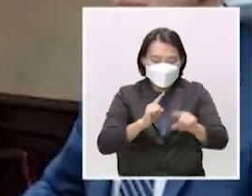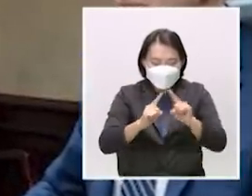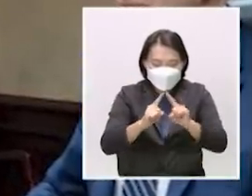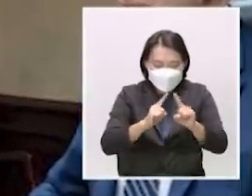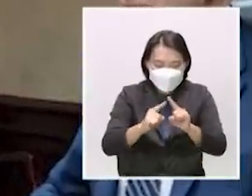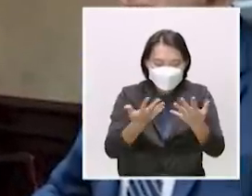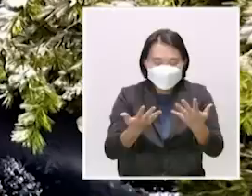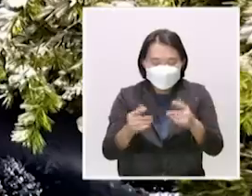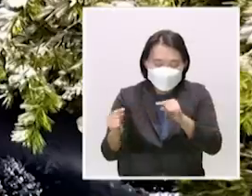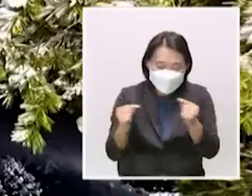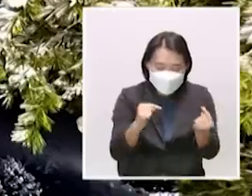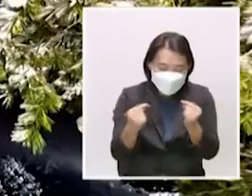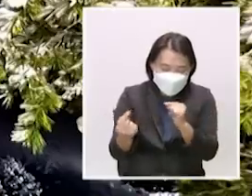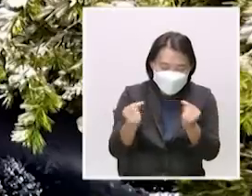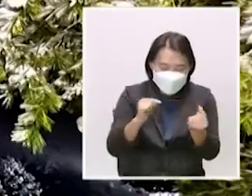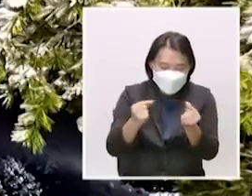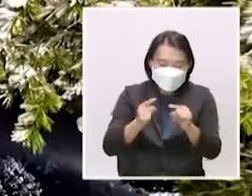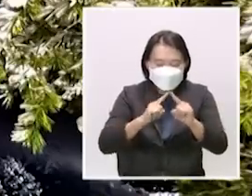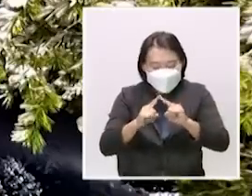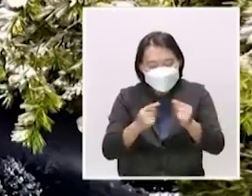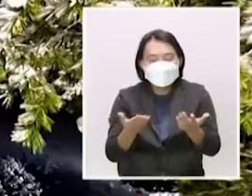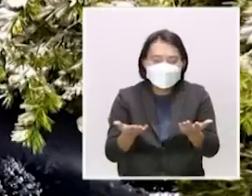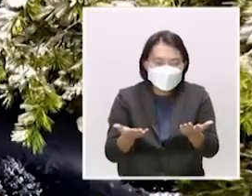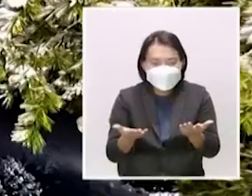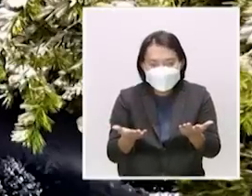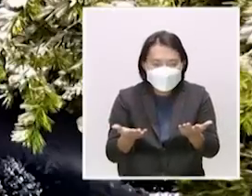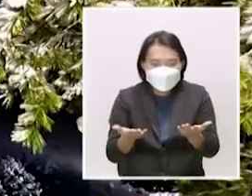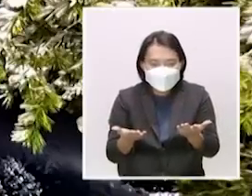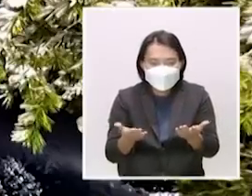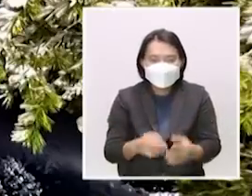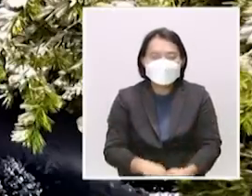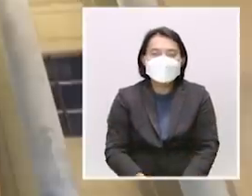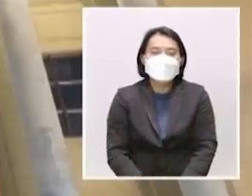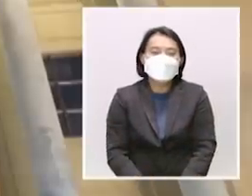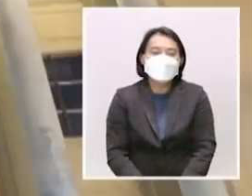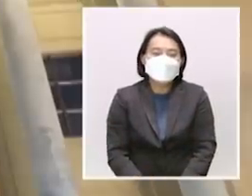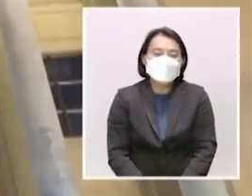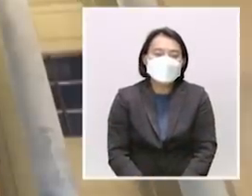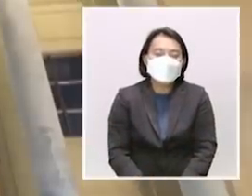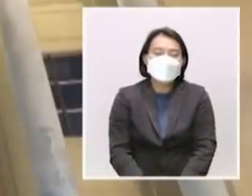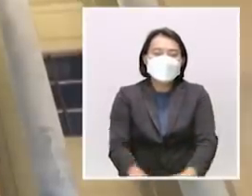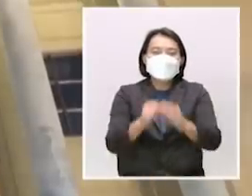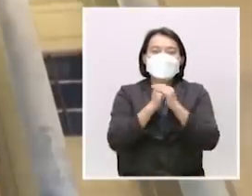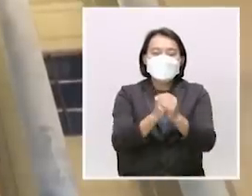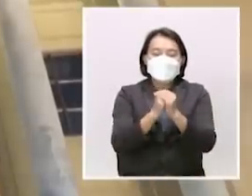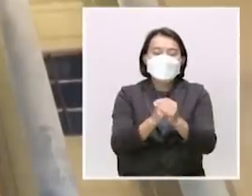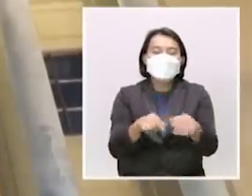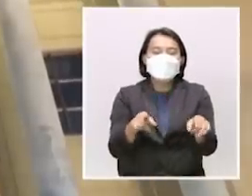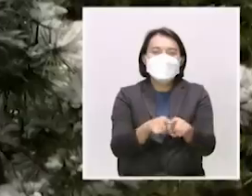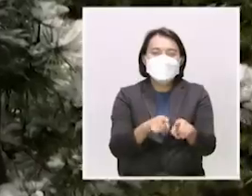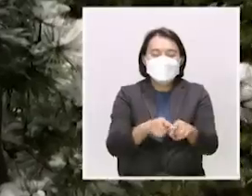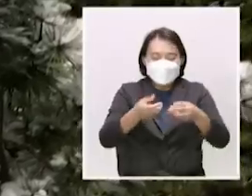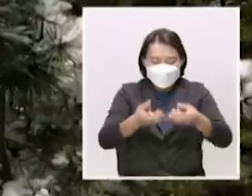คำตอกโต้กัน มัจะไปถึไหนมันจะแงขนาดไหนจีเขาก็แน่มกันะครับ เขากมา